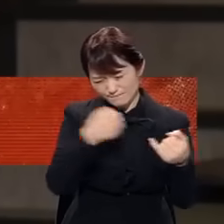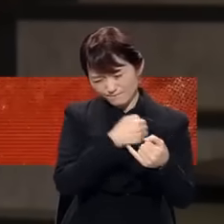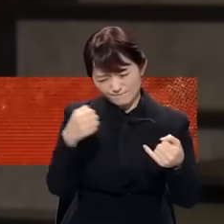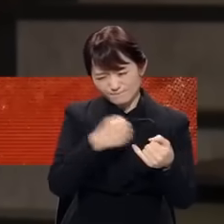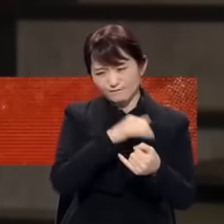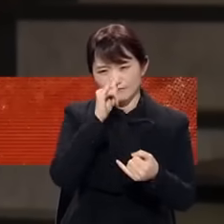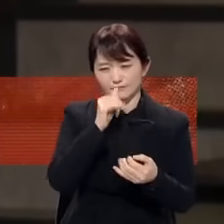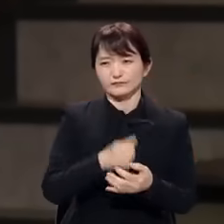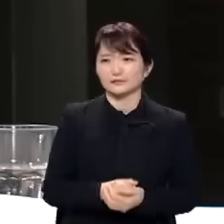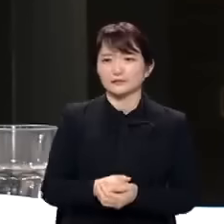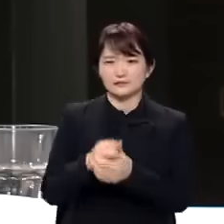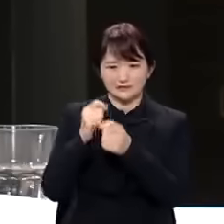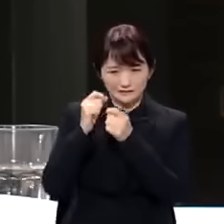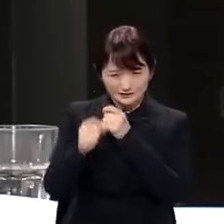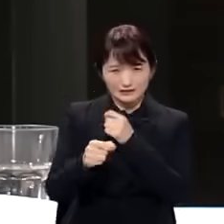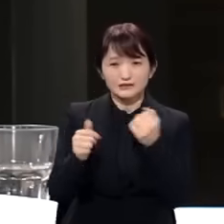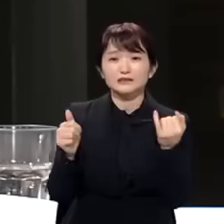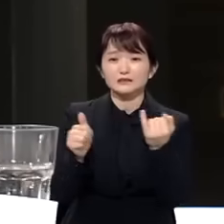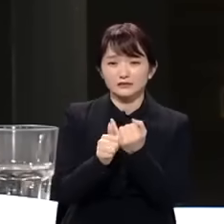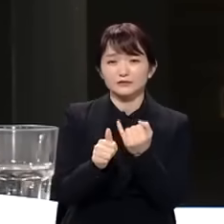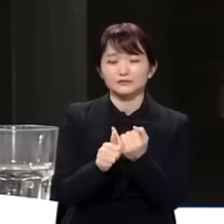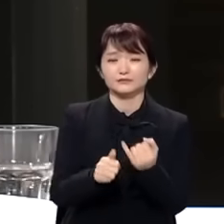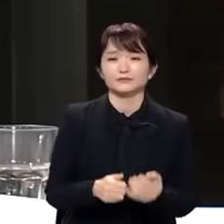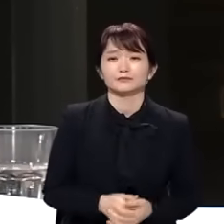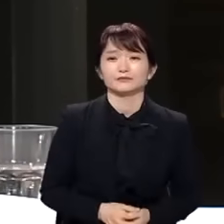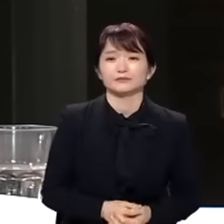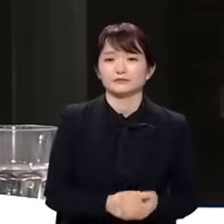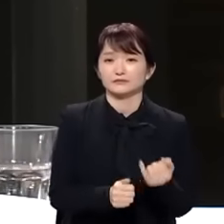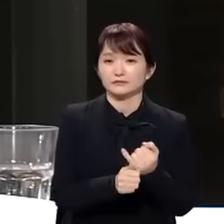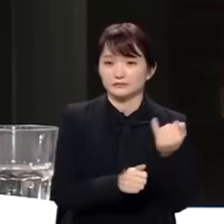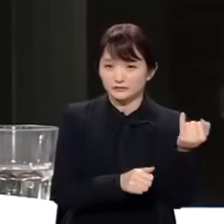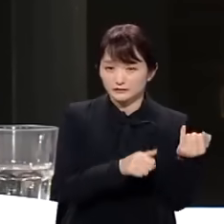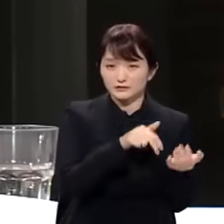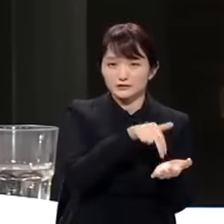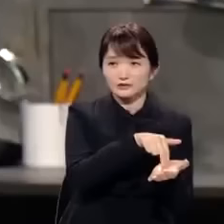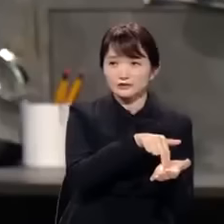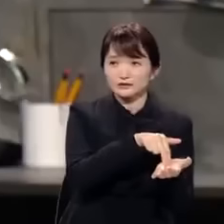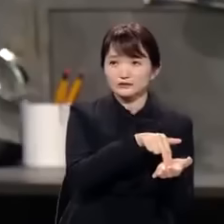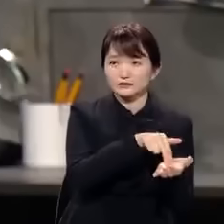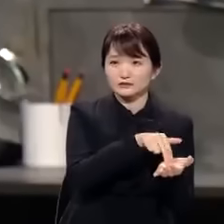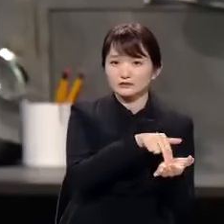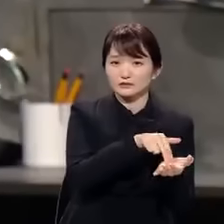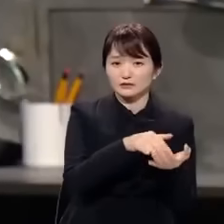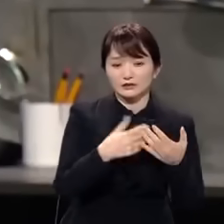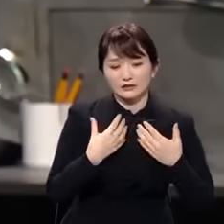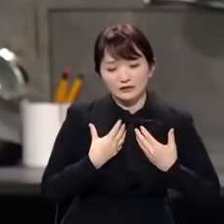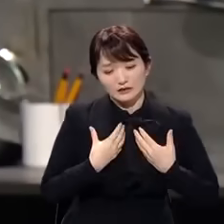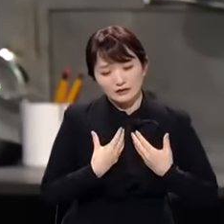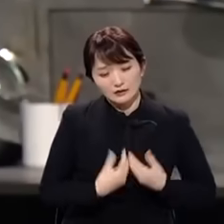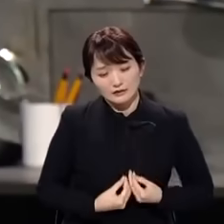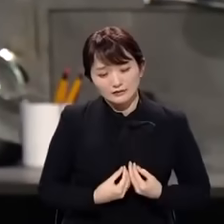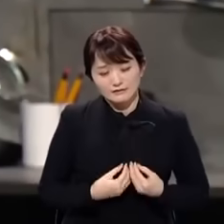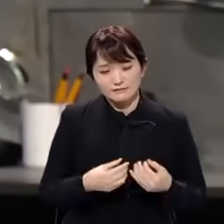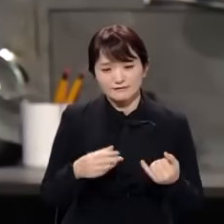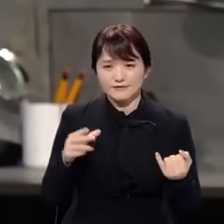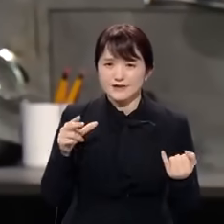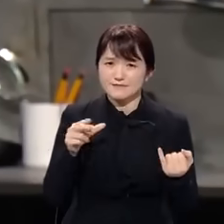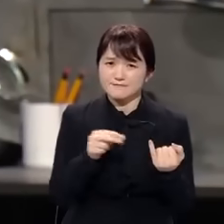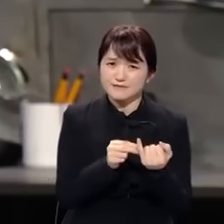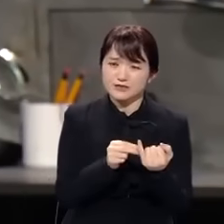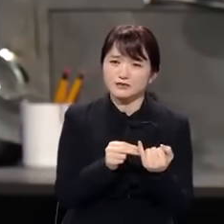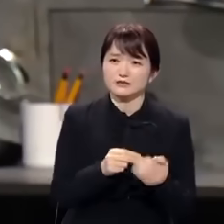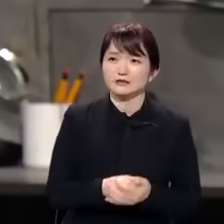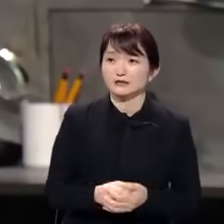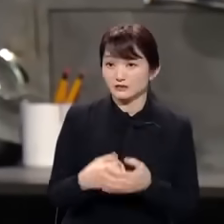있습니다 완전 사기 결혼이었다 정말 뭐이 엄청난 좌절이었다 거 배신감이 있을 거고